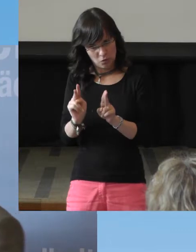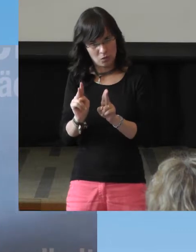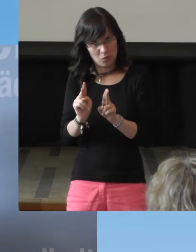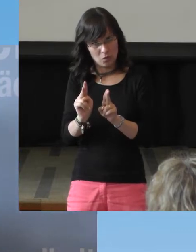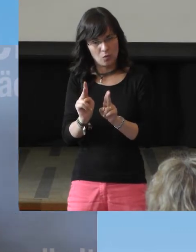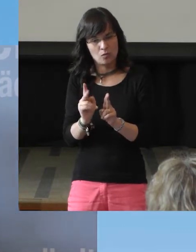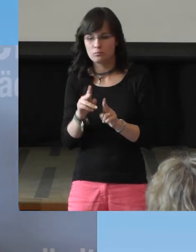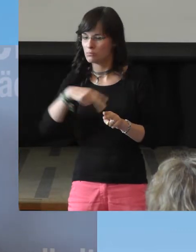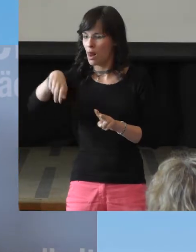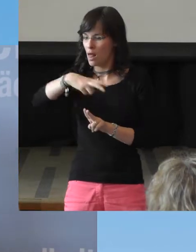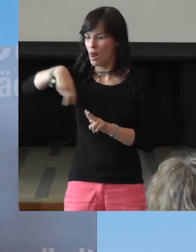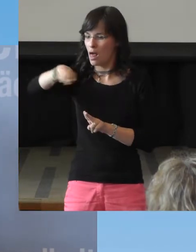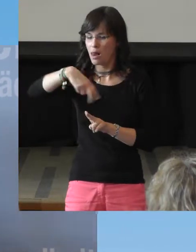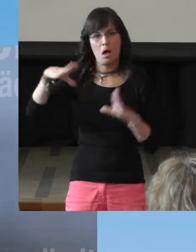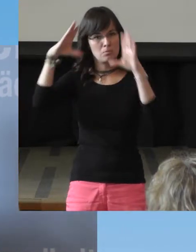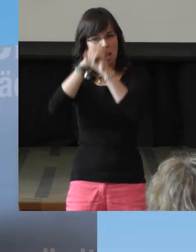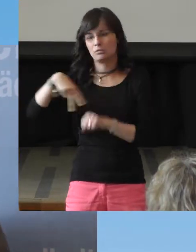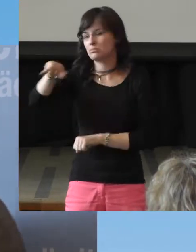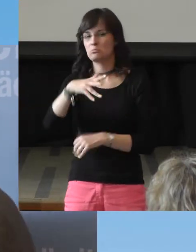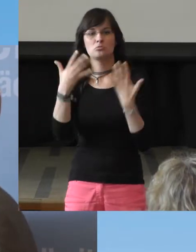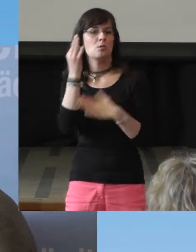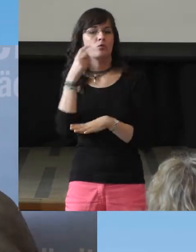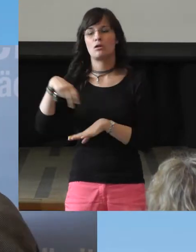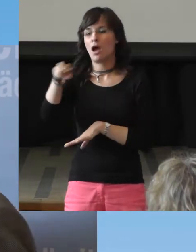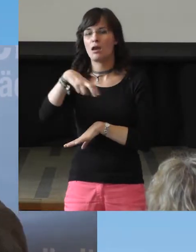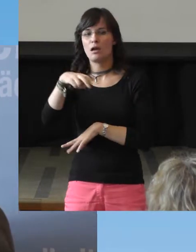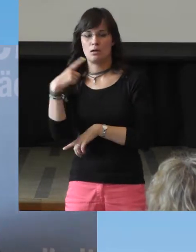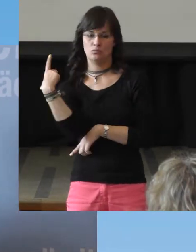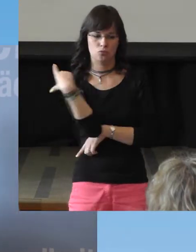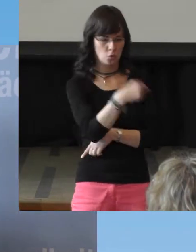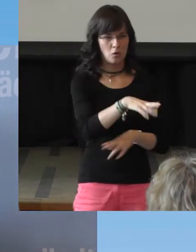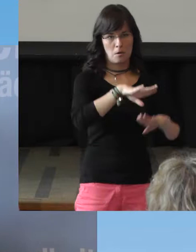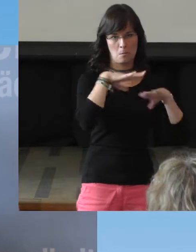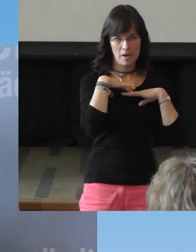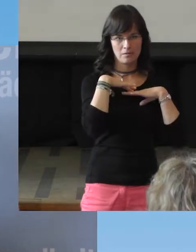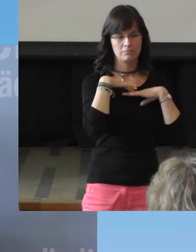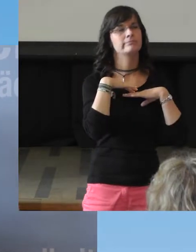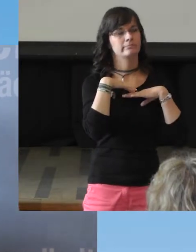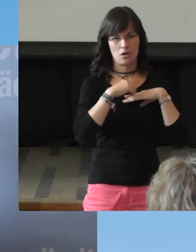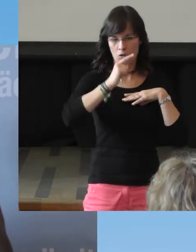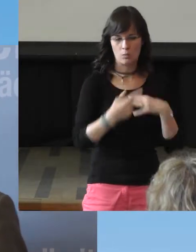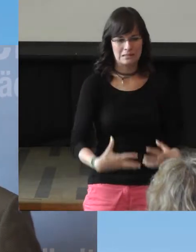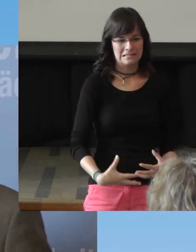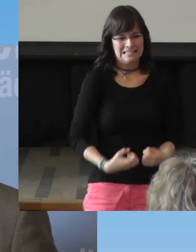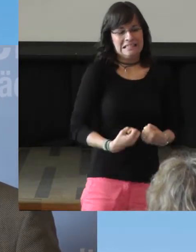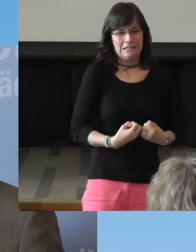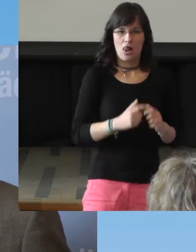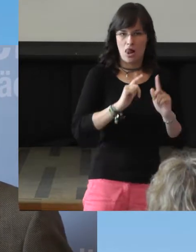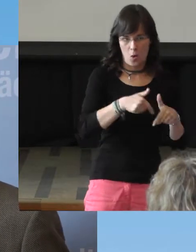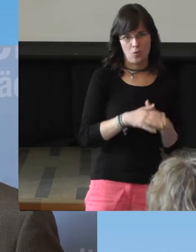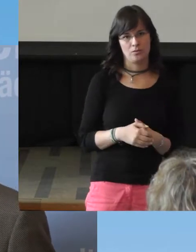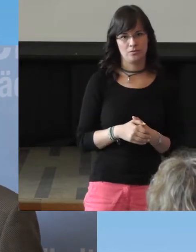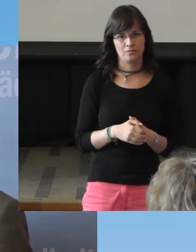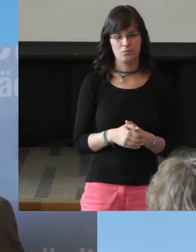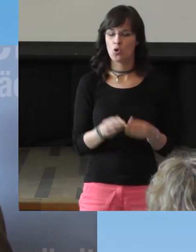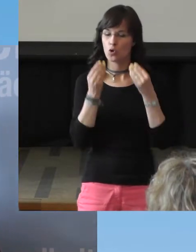umher im Zimmer nachts, zehn Minuten, dann legt man sich wieder hin und nach wenigen Minuten kann das wieder beginnen. Typisch ist auch eine zirkadiane